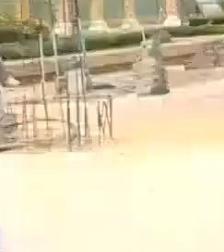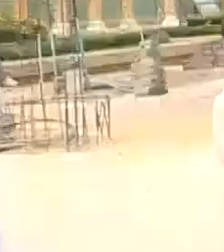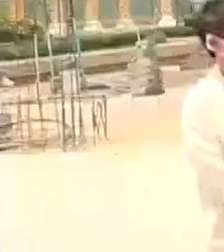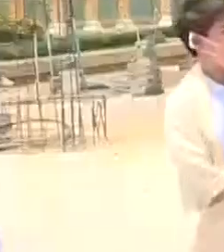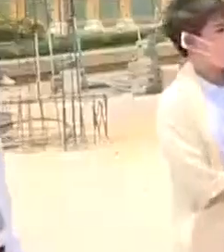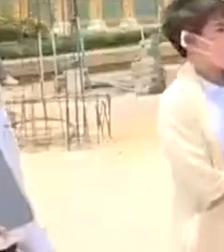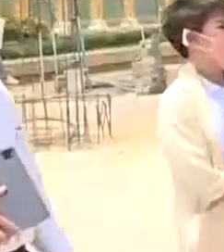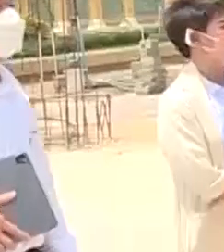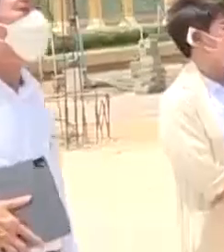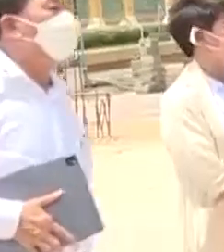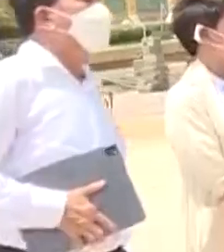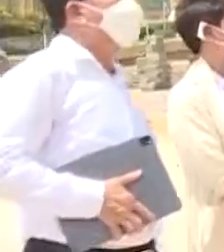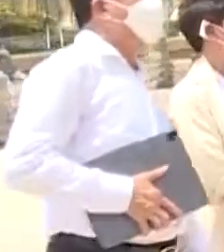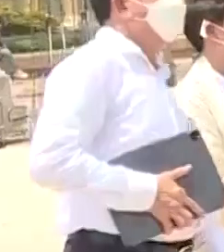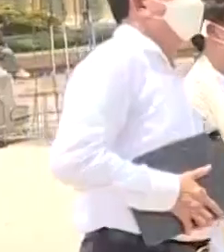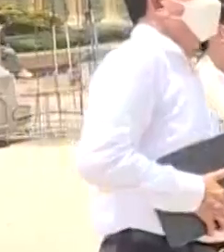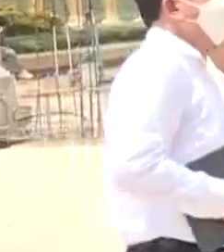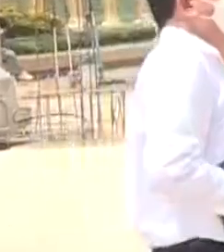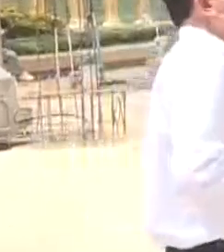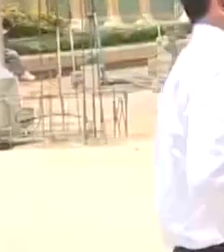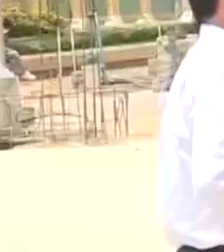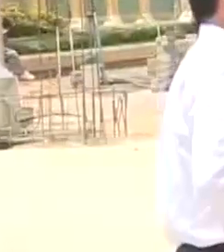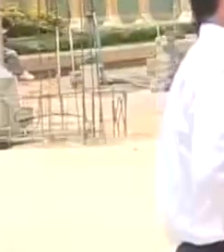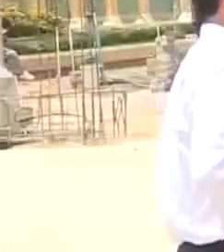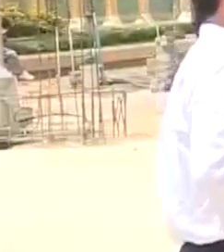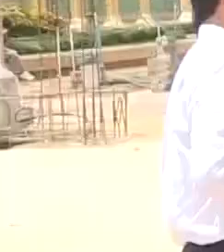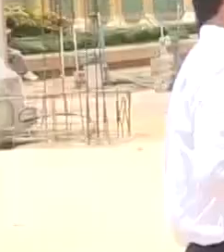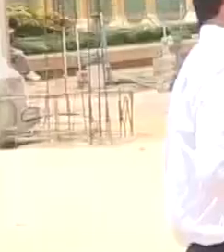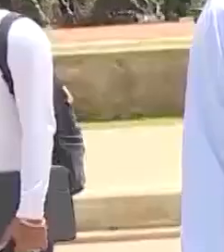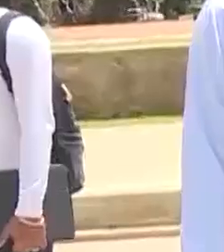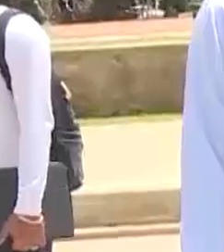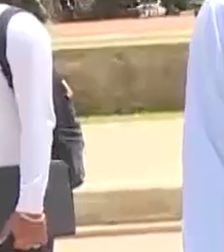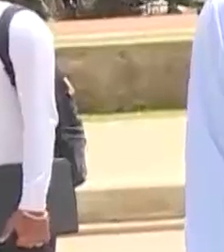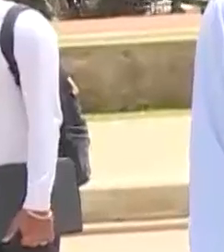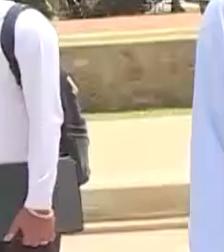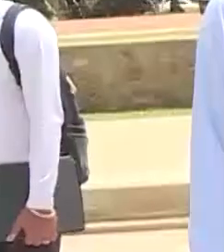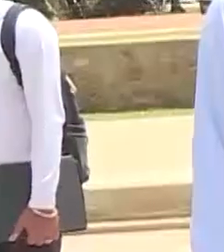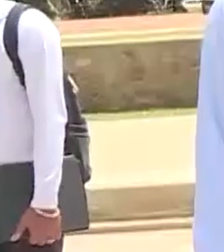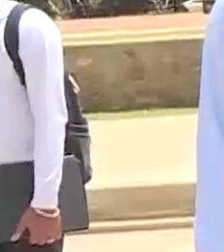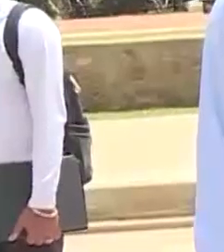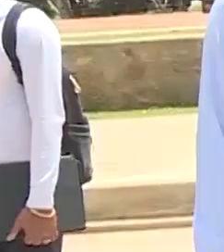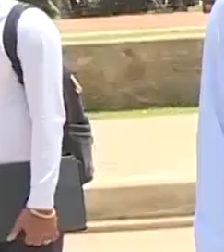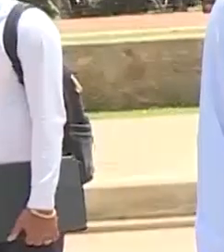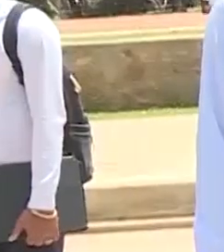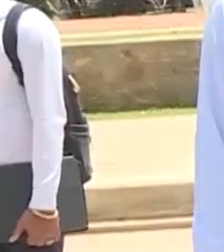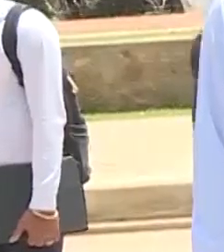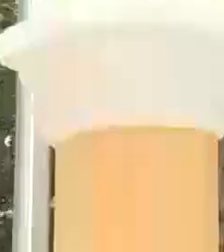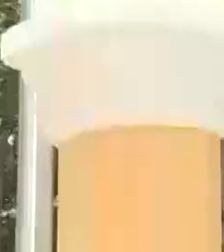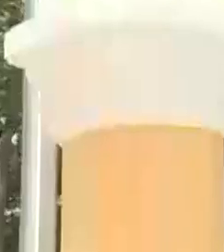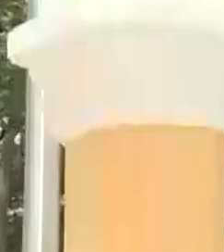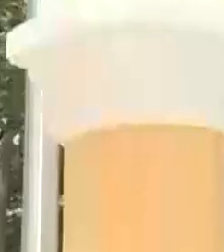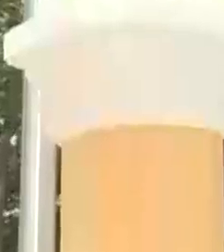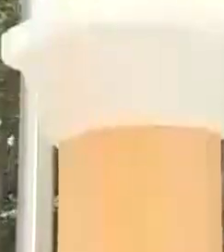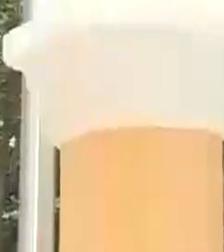អាដាមប្រឹក្សាផ្ទាល់ព្រះមហាក្សត្រនិងជាទេសរដ្ឋមន្ត្រីទទួលបន្ទុកកិច្ចការទូតអមក្រសួងព្រះបរមរាជវាំង